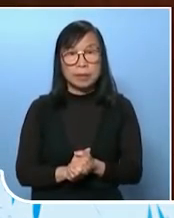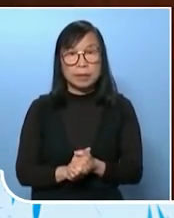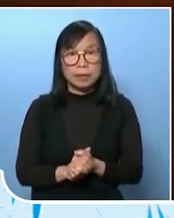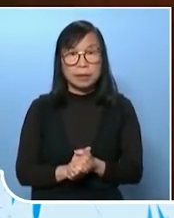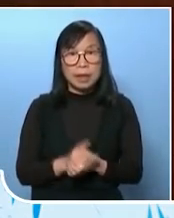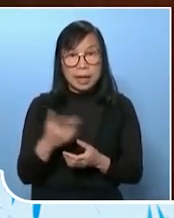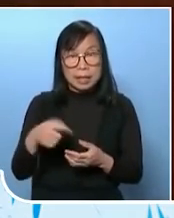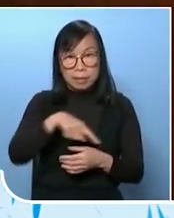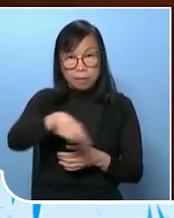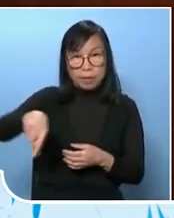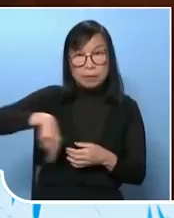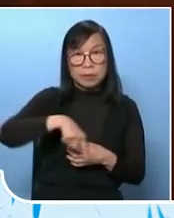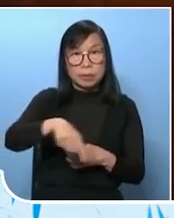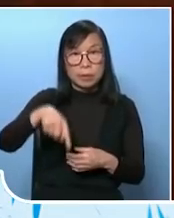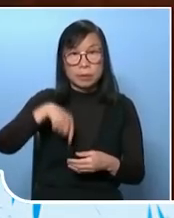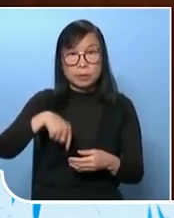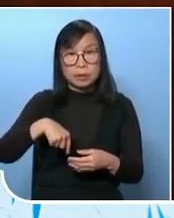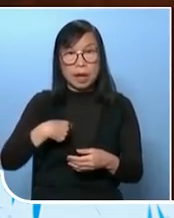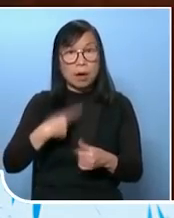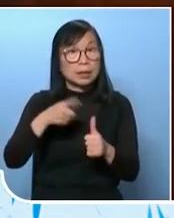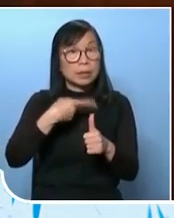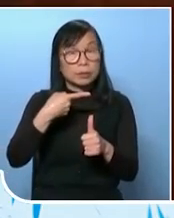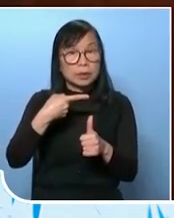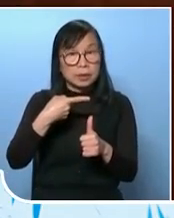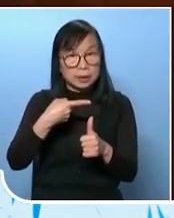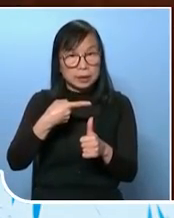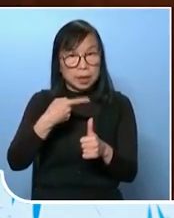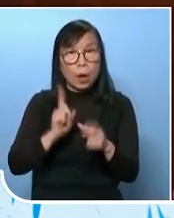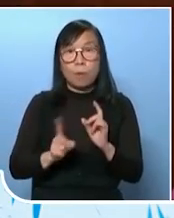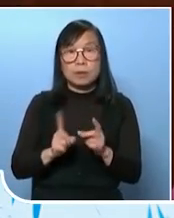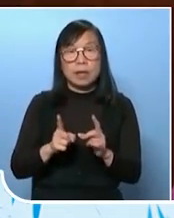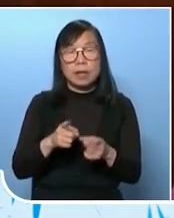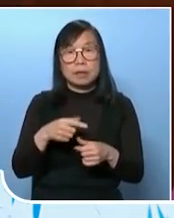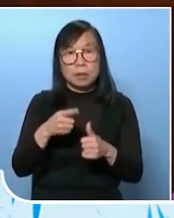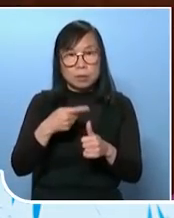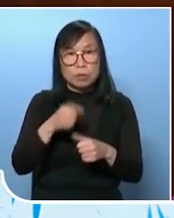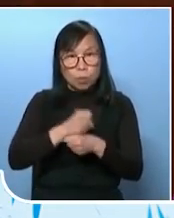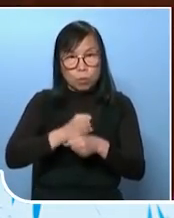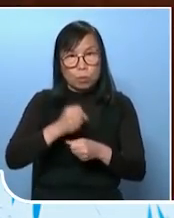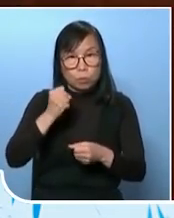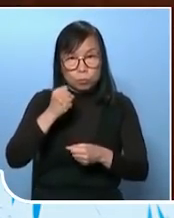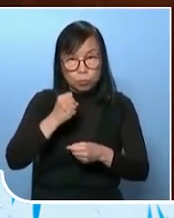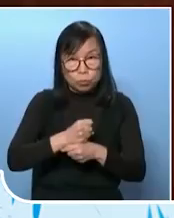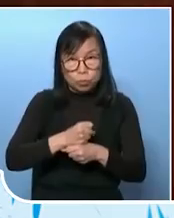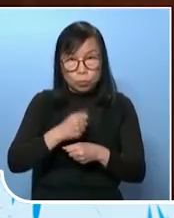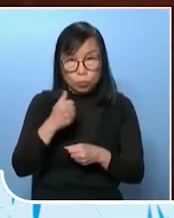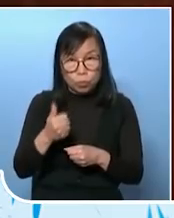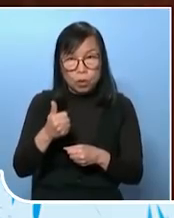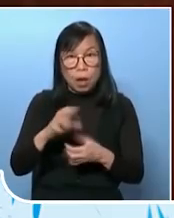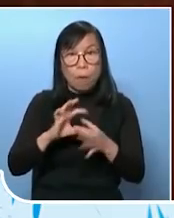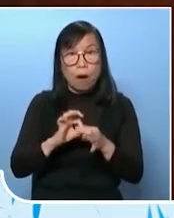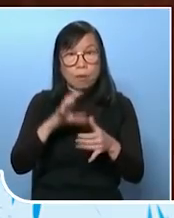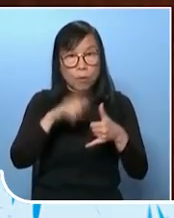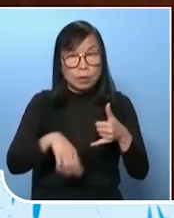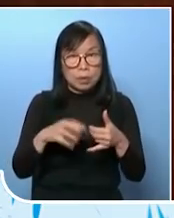對在這個範疇裏面，現在我們會優先或者起碼我們做好了一定的工作可以做，就是有關於個